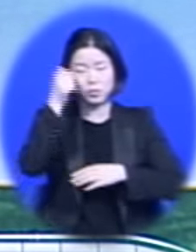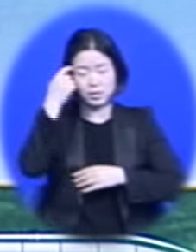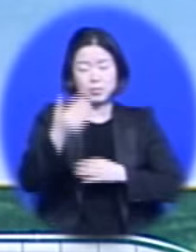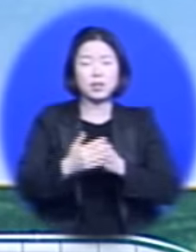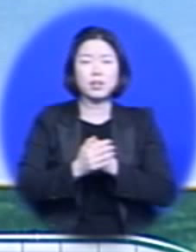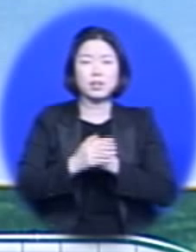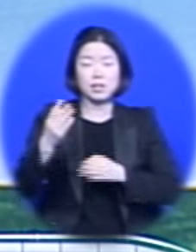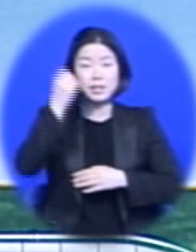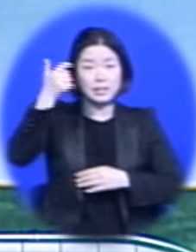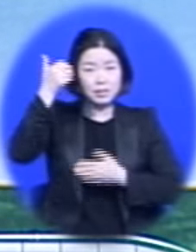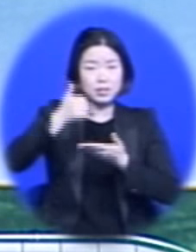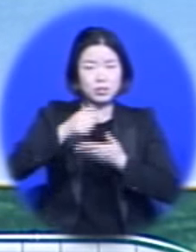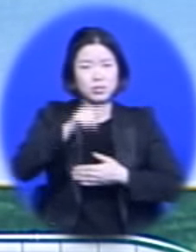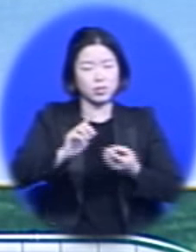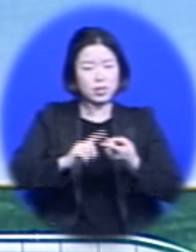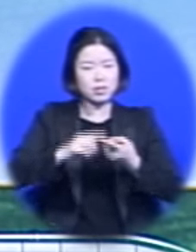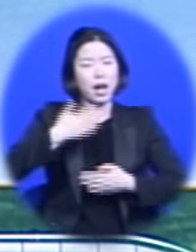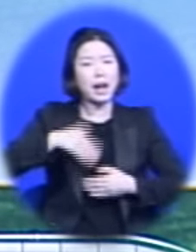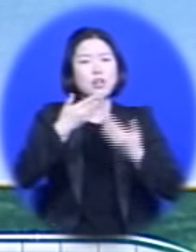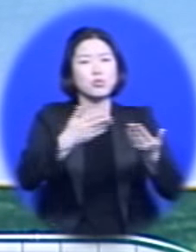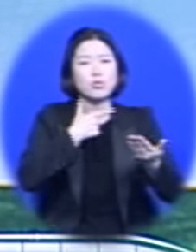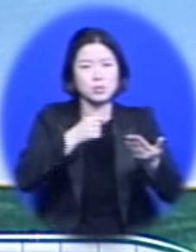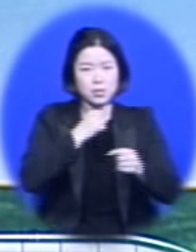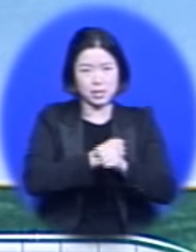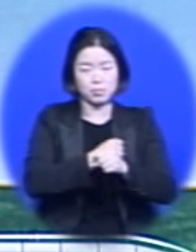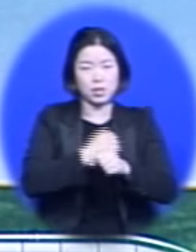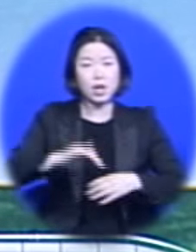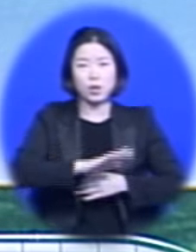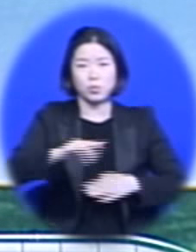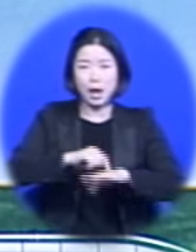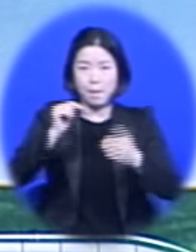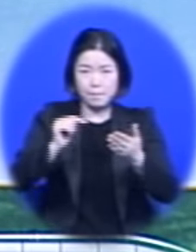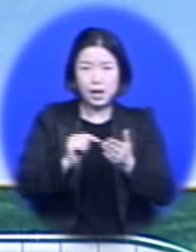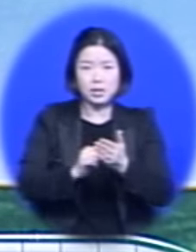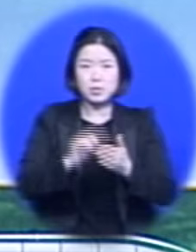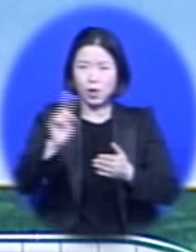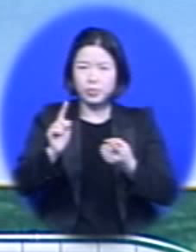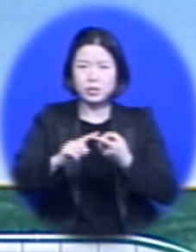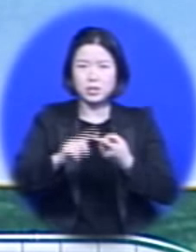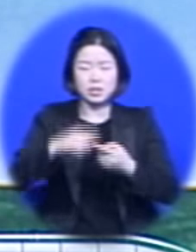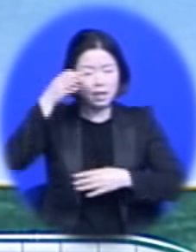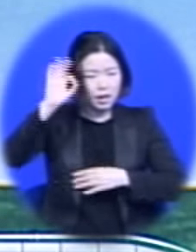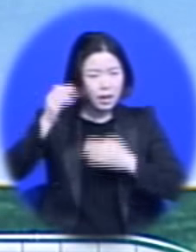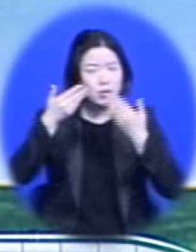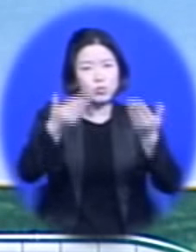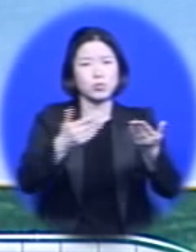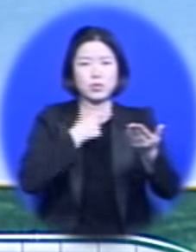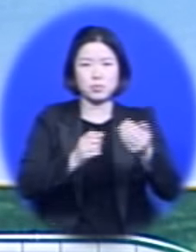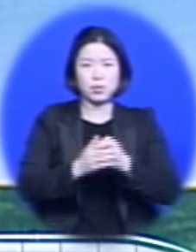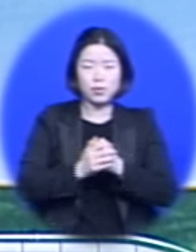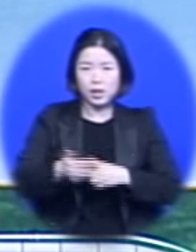성령께서 그걸 깨우쳐 주시려고 하시는 거예요. 우리의 마음을, 우리의 마음이 어떤지를 깨우쳐 주시려는 거예요.